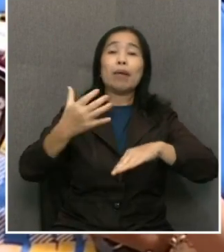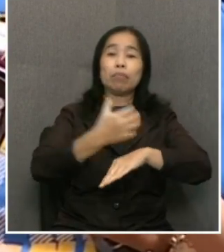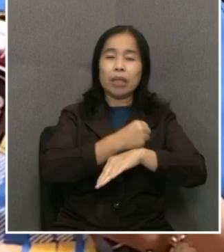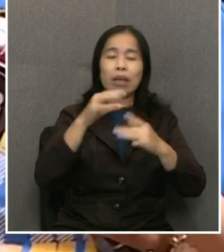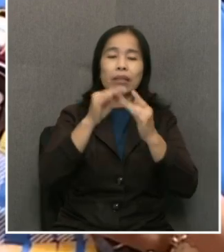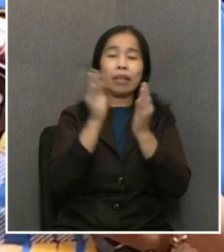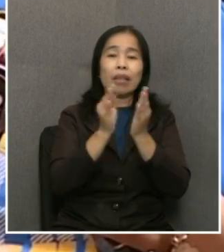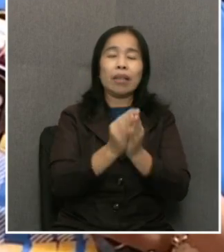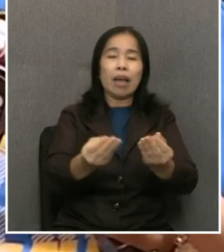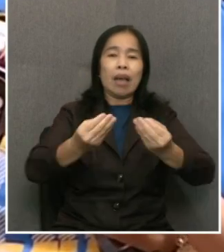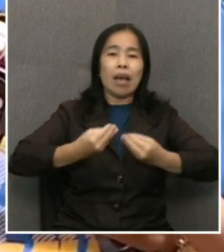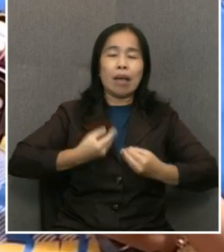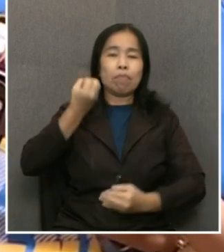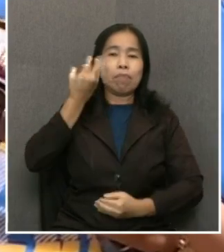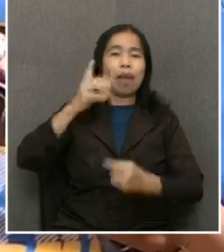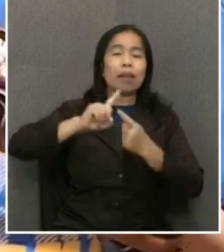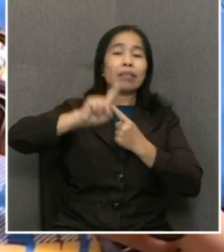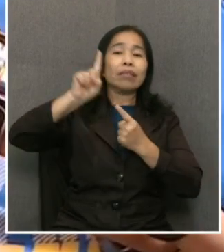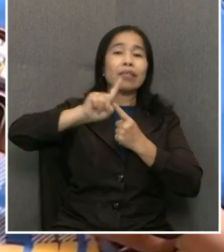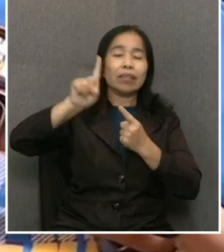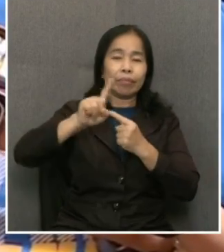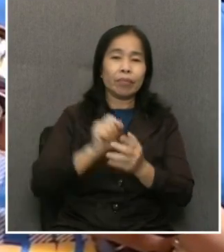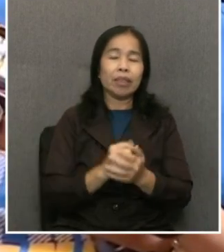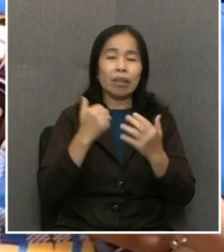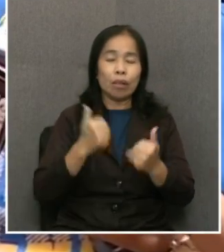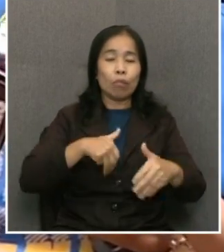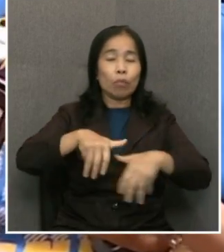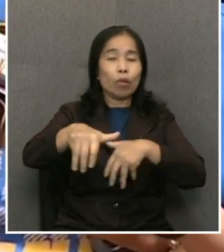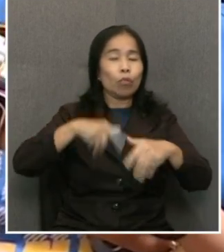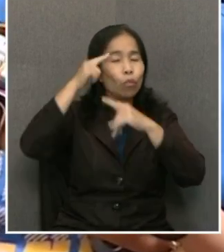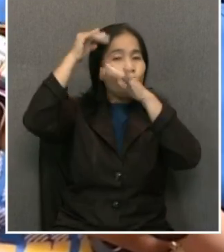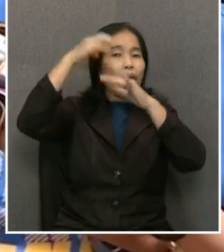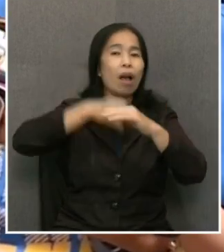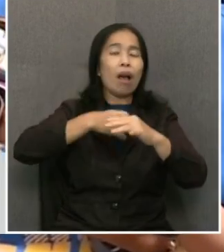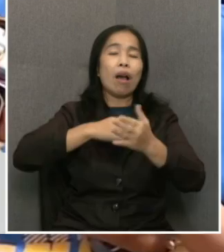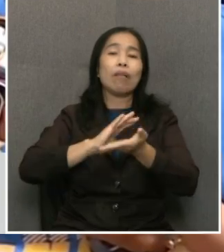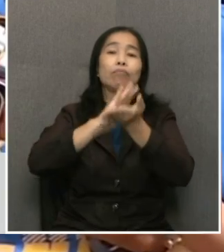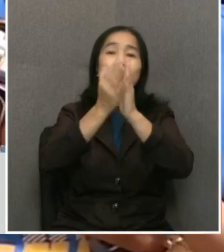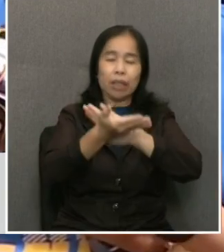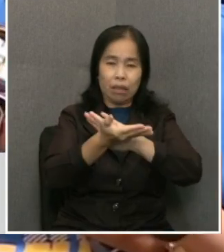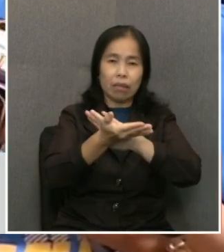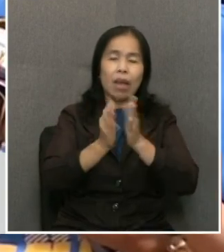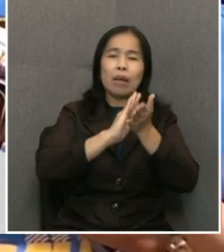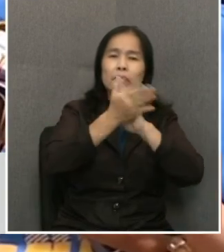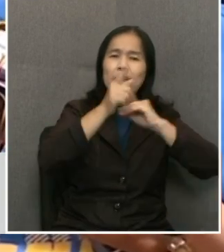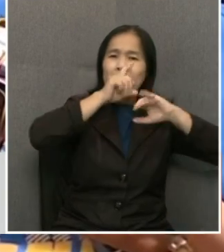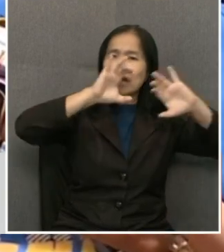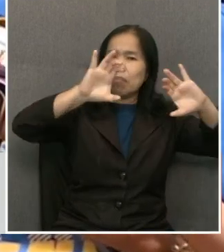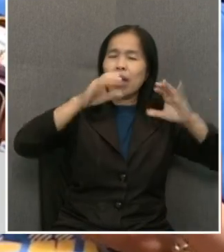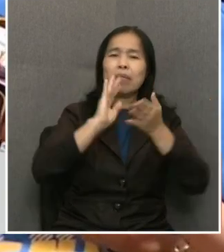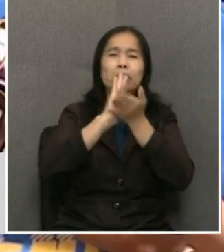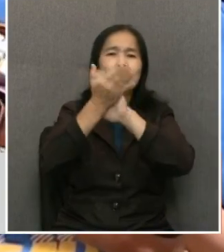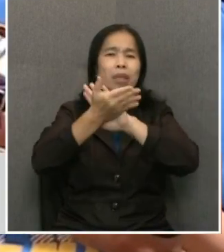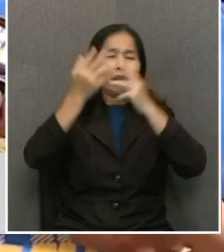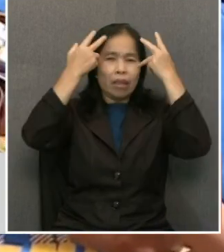ากที่สุดในสภาผู้แทนราษฎรซึ่งประชาชนหวังถึงความเปลี่ยนแปลงไม่ใช่แค่เปลี่ยนรัฐบาลเปลี่ยนนายกรัฐม